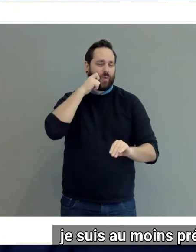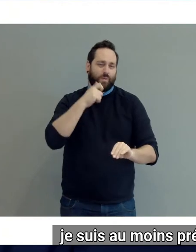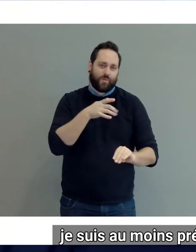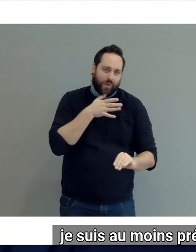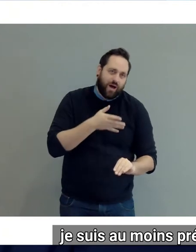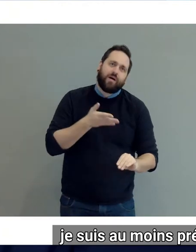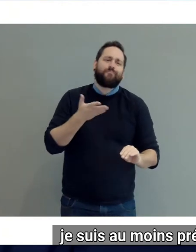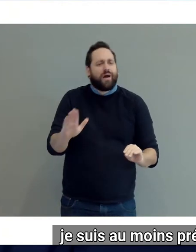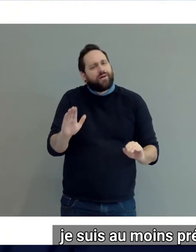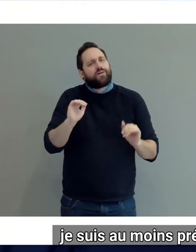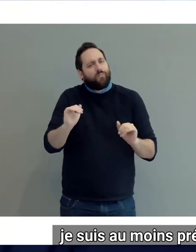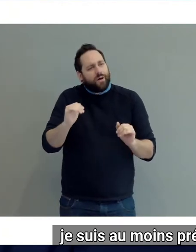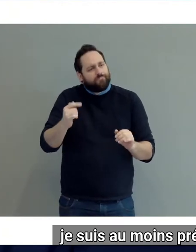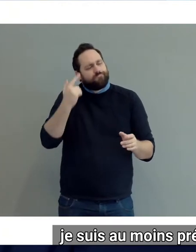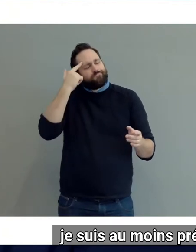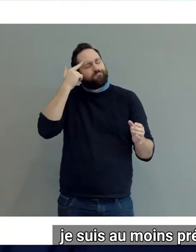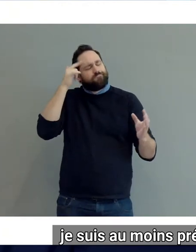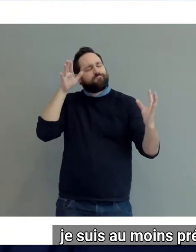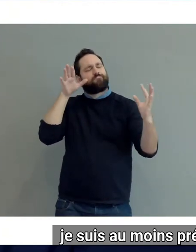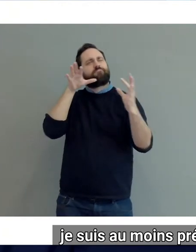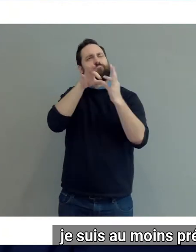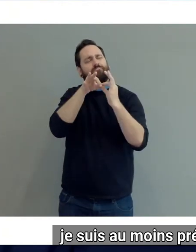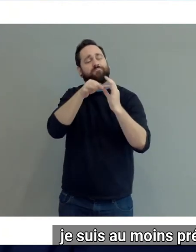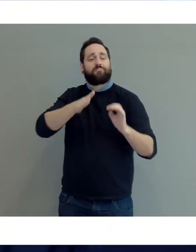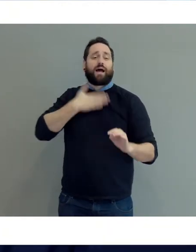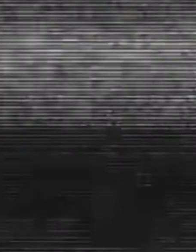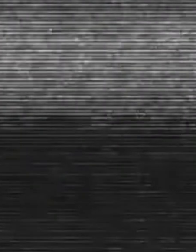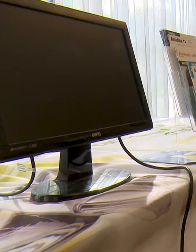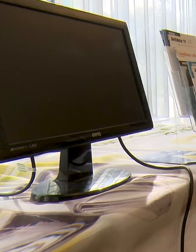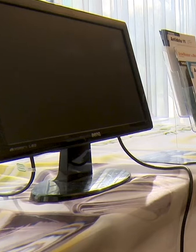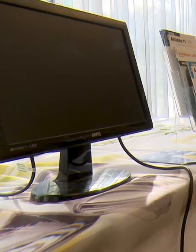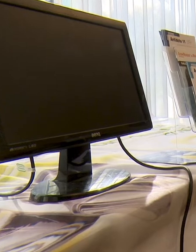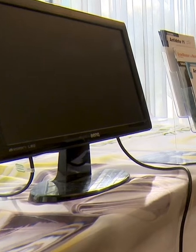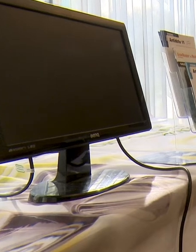moins présent par la pensée grâce au numérique. —